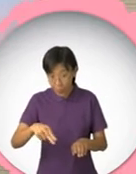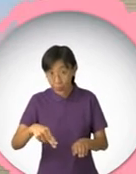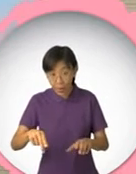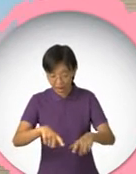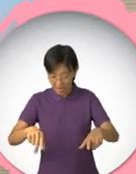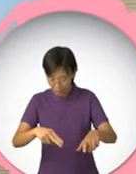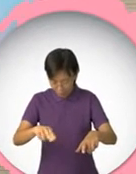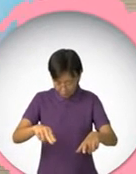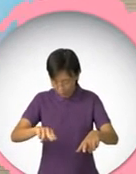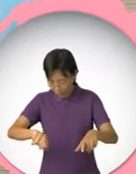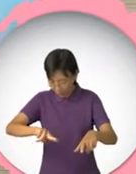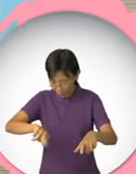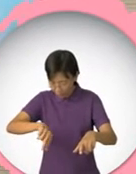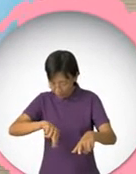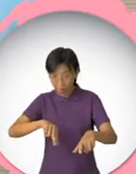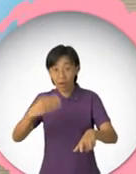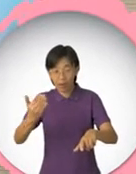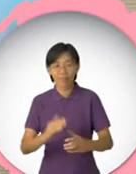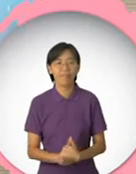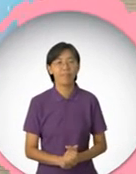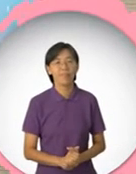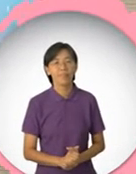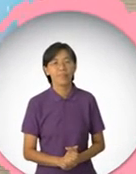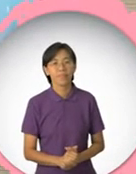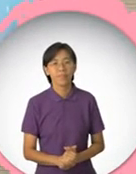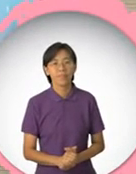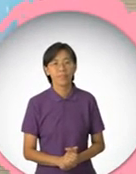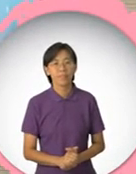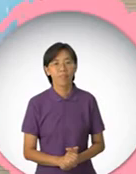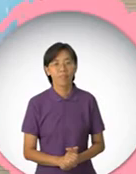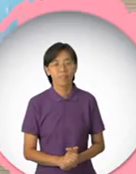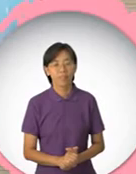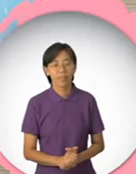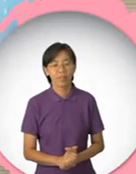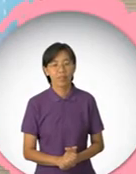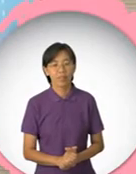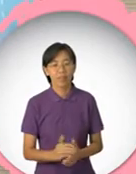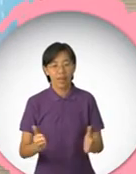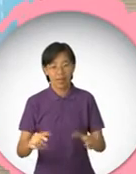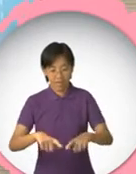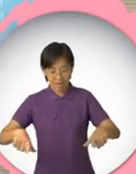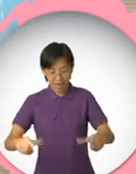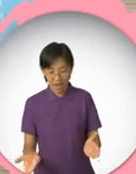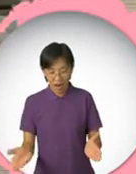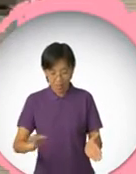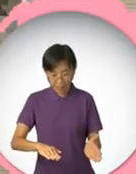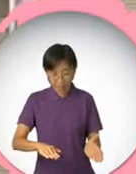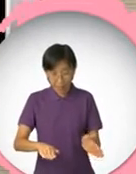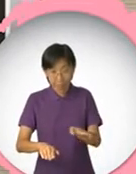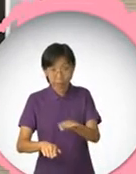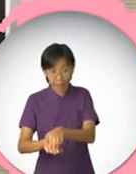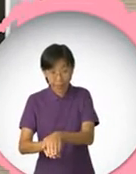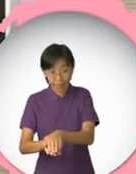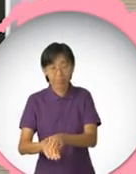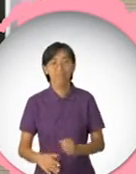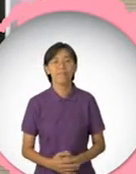ดมันออกก่อน ครับ นี่เป็นการพับทบครั้งที่2นะคะก็จะพับทบ3นะคะ